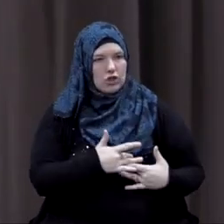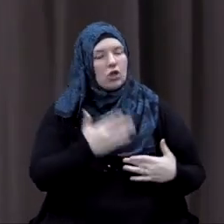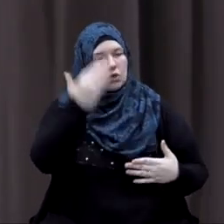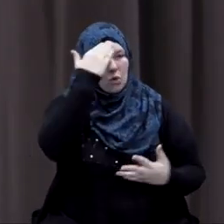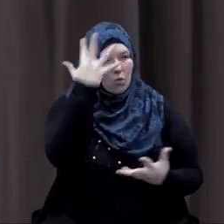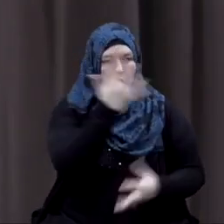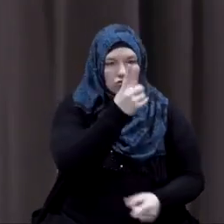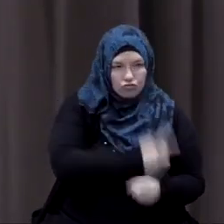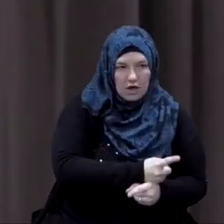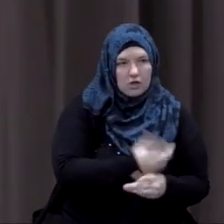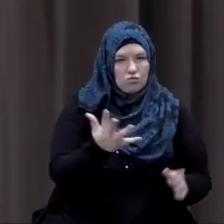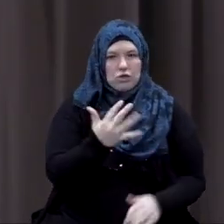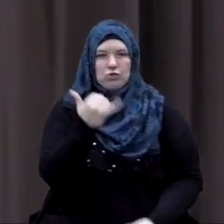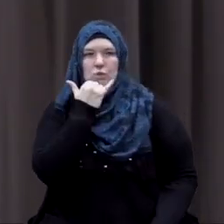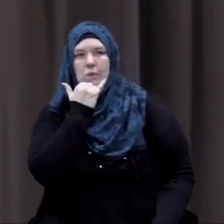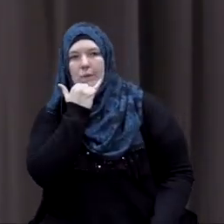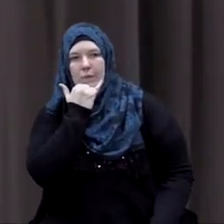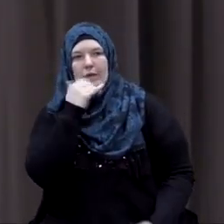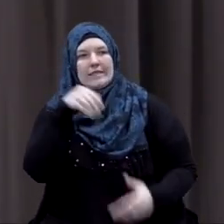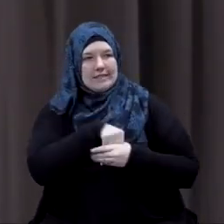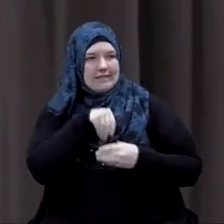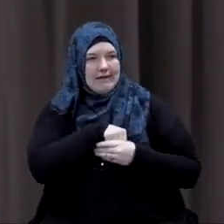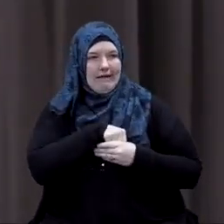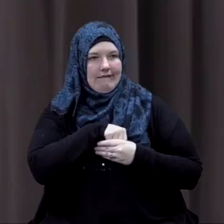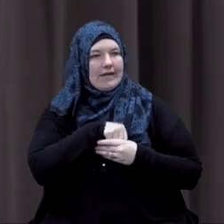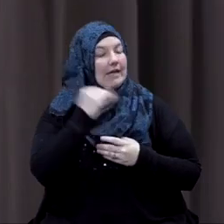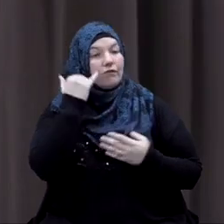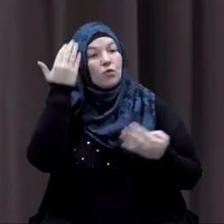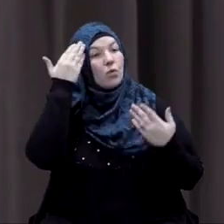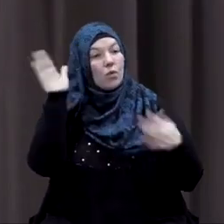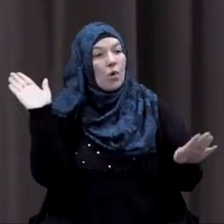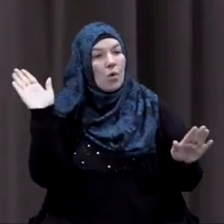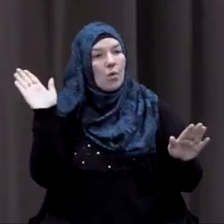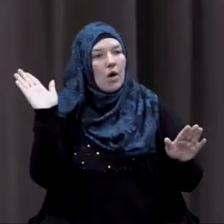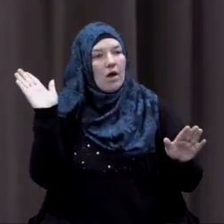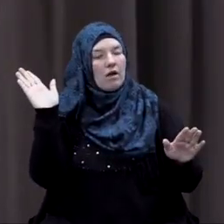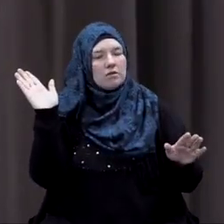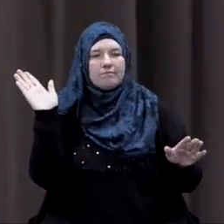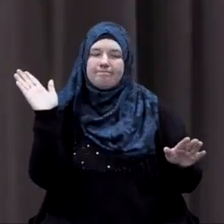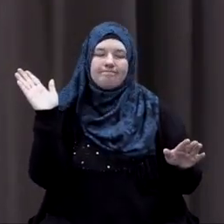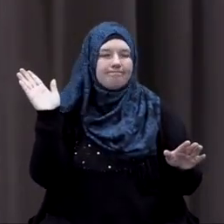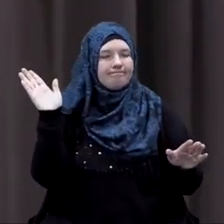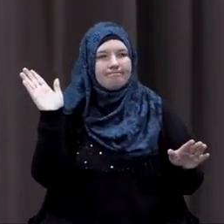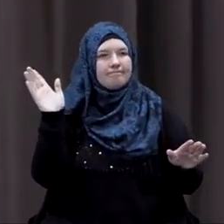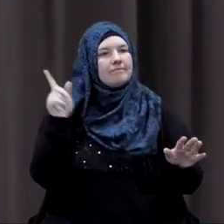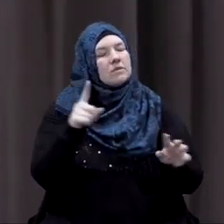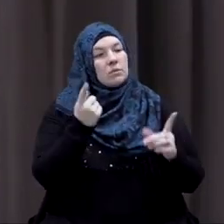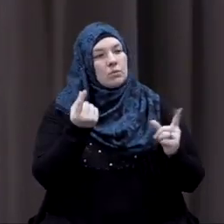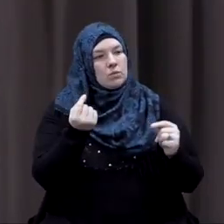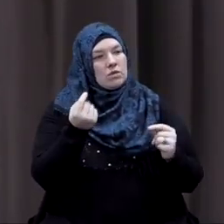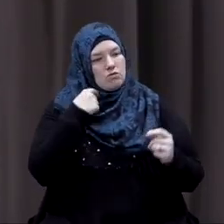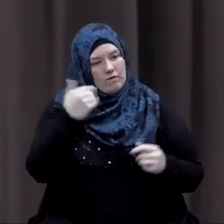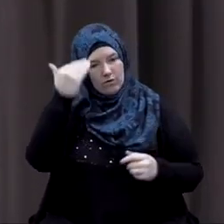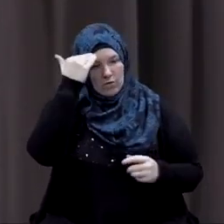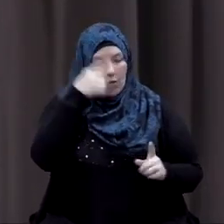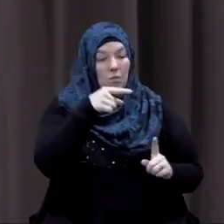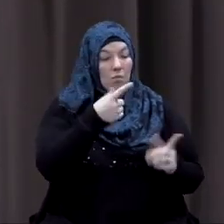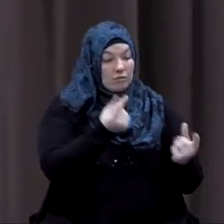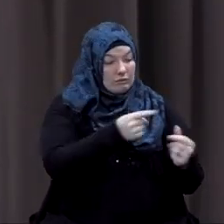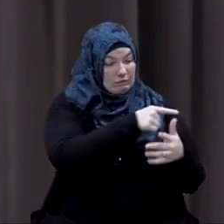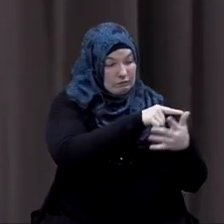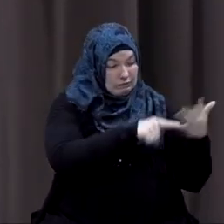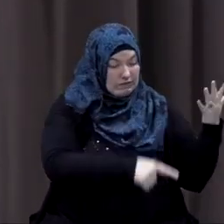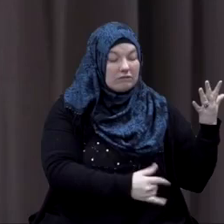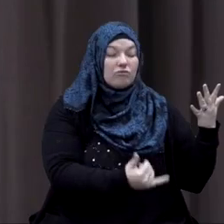أَلَا إِنَّ فِي الْجَسَدِ مُضْغَةٌ إِذَا صَلُحَتْ صَلُحَ الْجَسَدُ كُلُّهُ وَإِذَا فَسَدَتْ